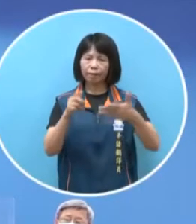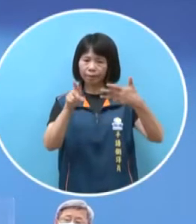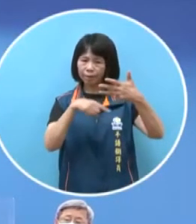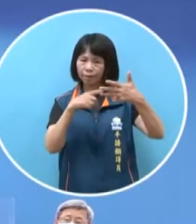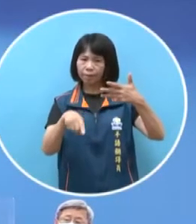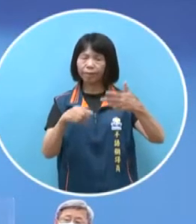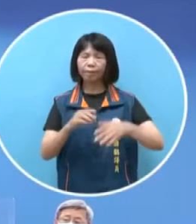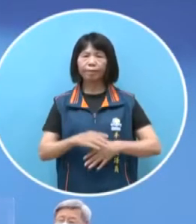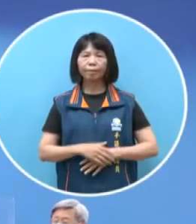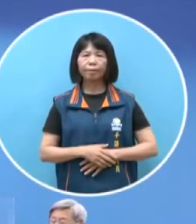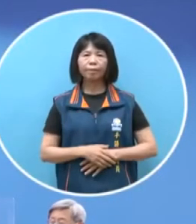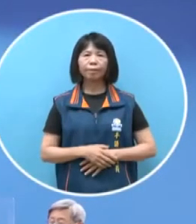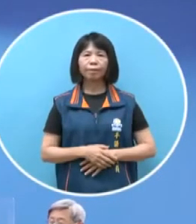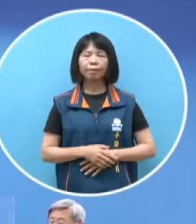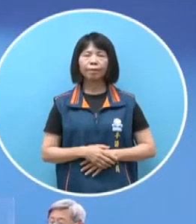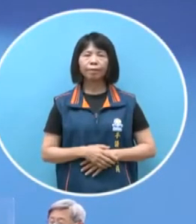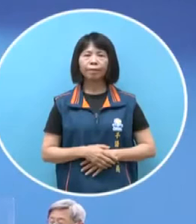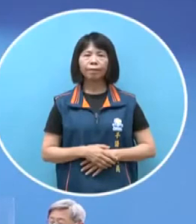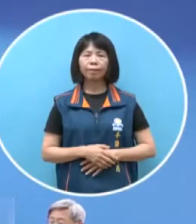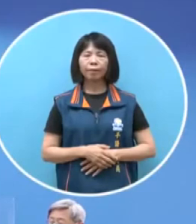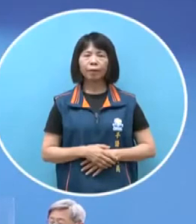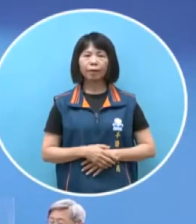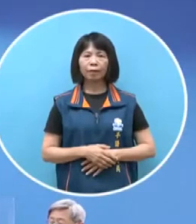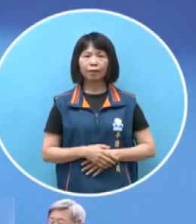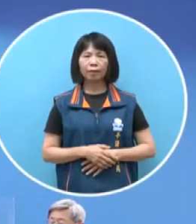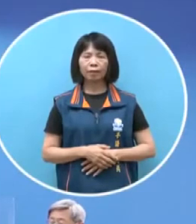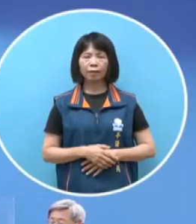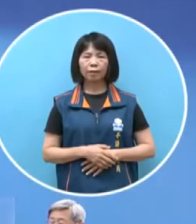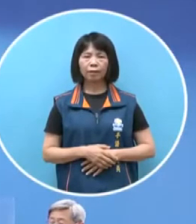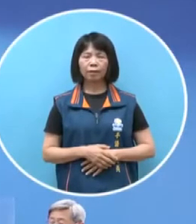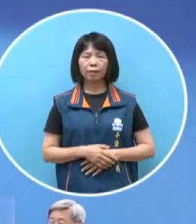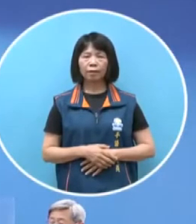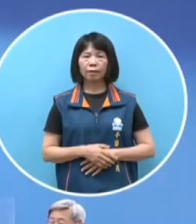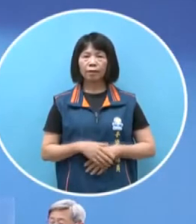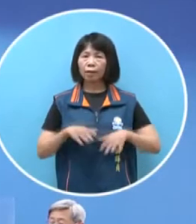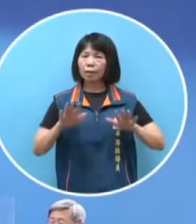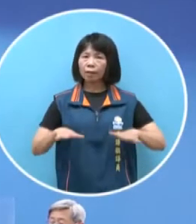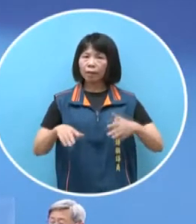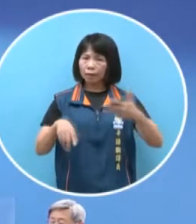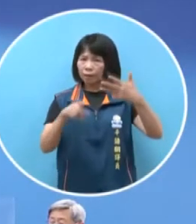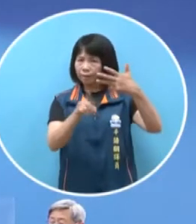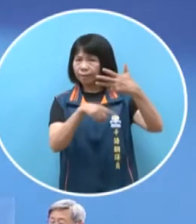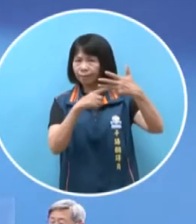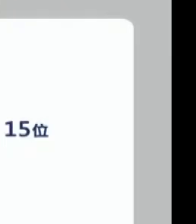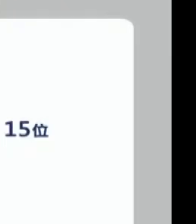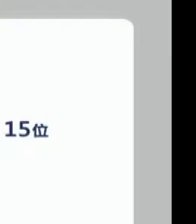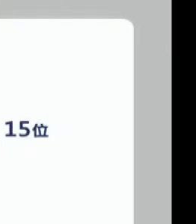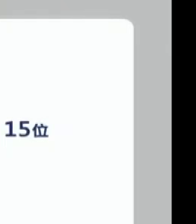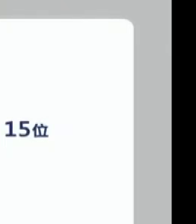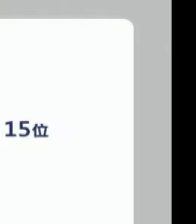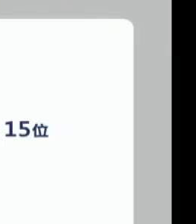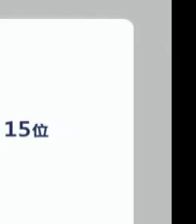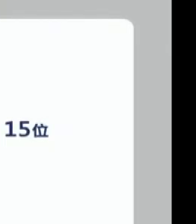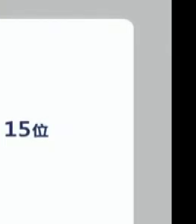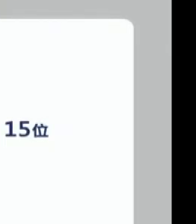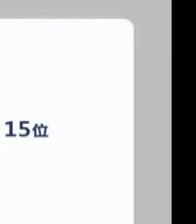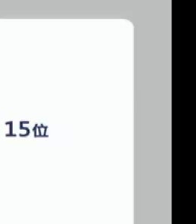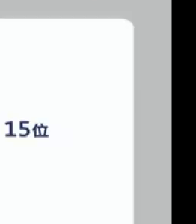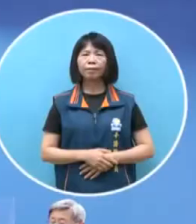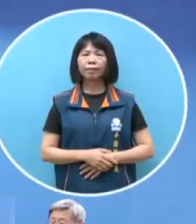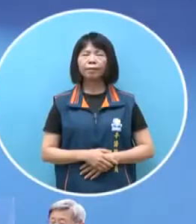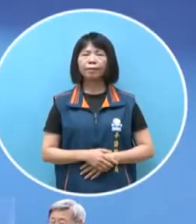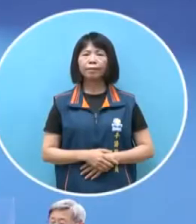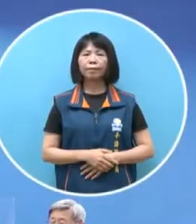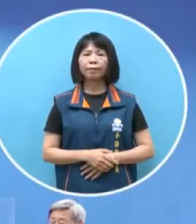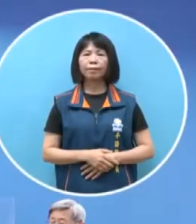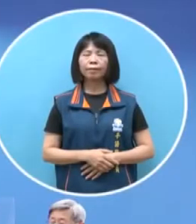正伟说明了6月16号的疫情以及疫苗的接种情形，并且也呼吁花莲的民众能够尽量减少群聚，